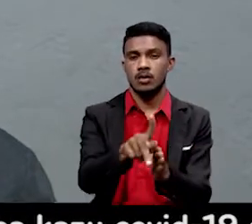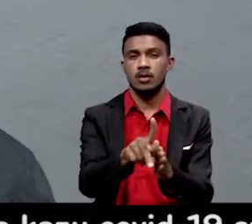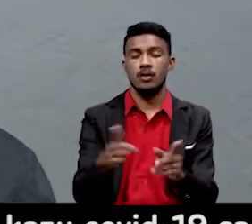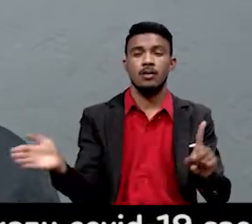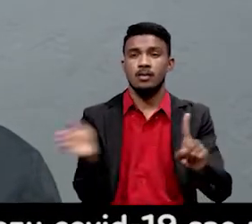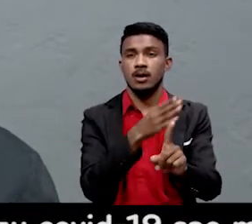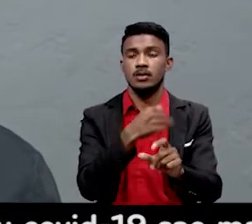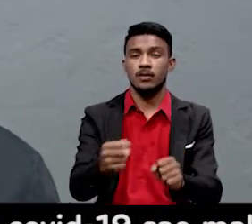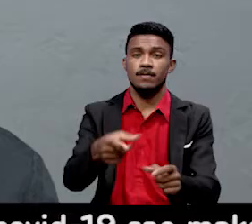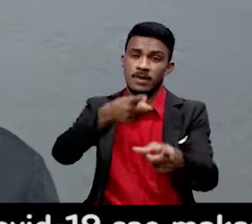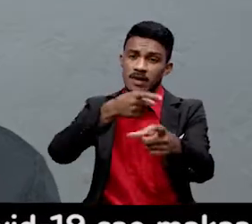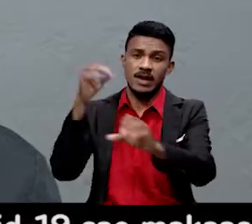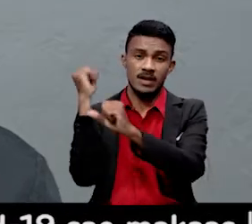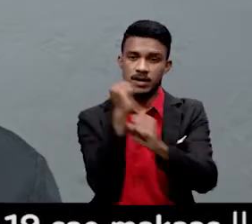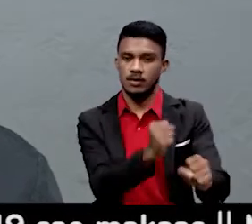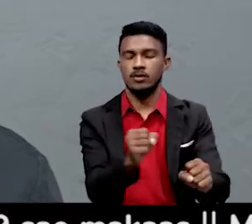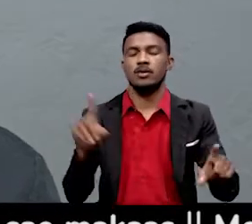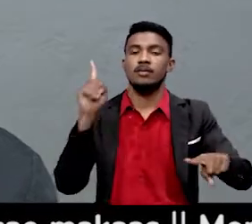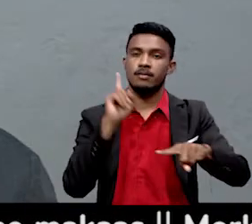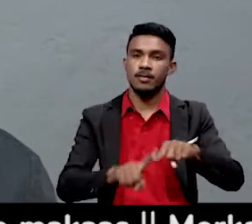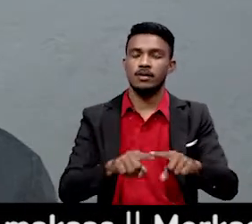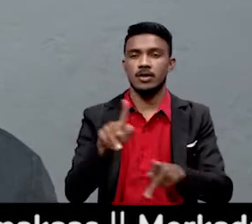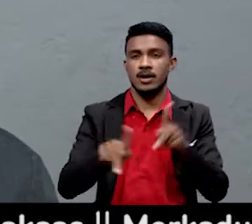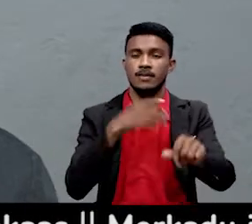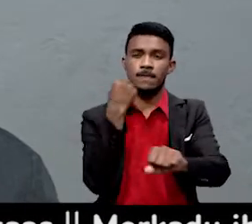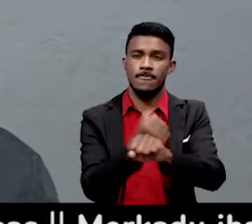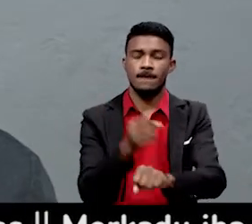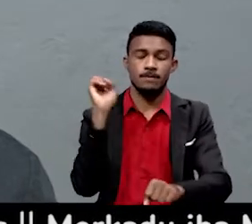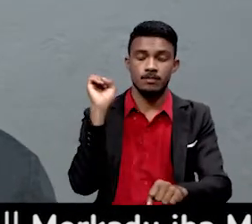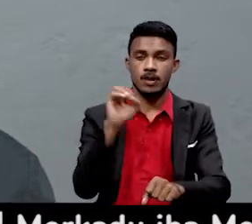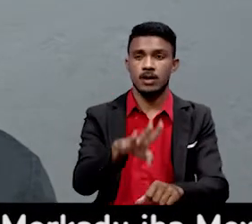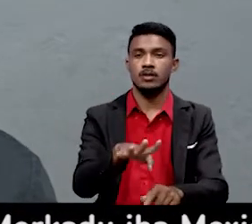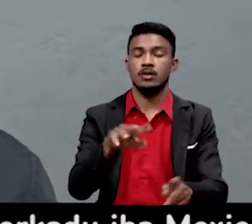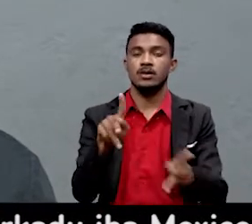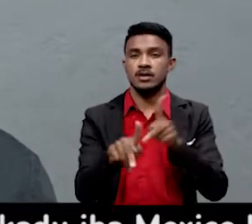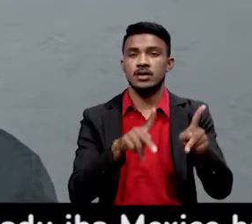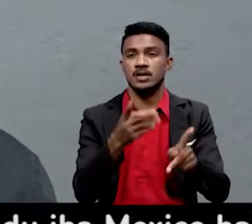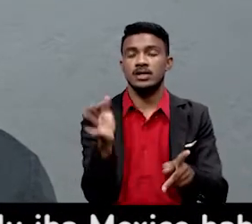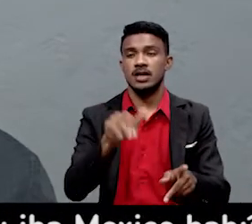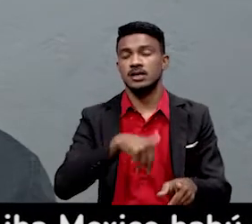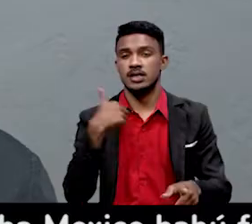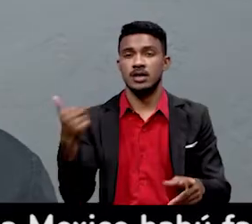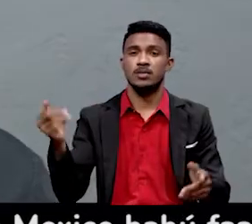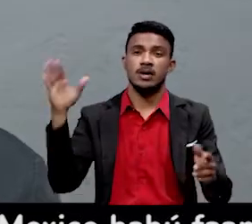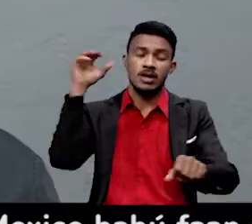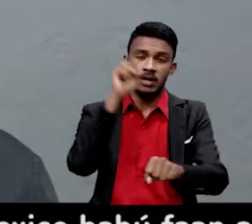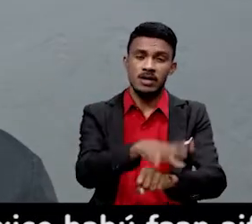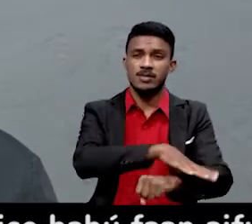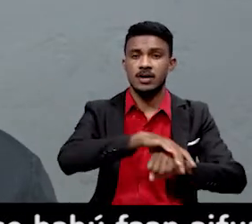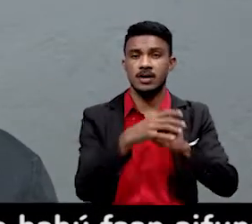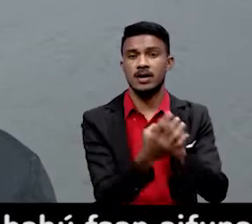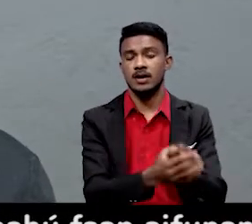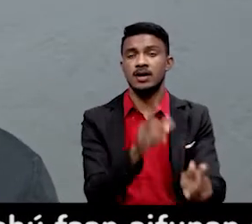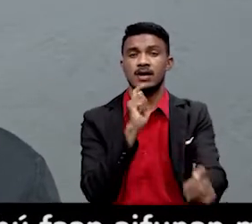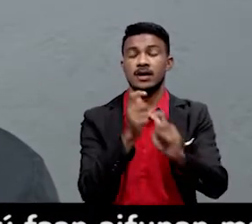kilat ni unun sarne bakutan ema fatuk sme mesrete oin sel seda tande ciran be makserta iharai sir ribela rai kareta me sama tande